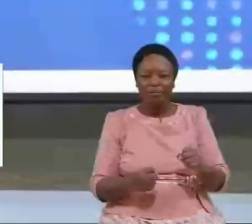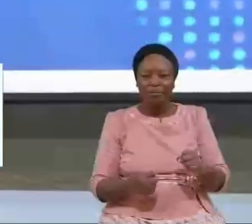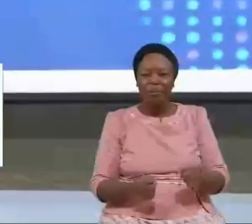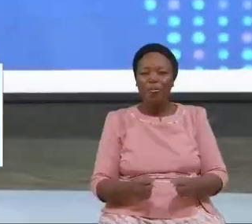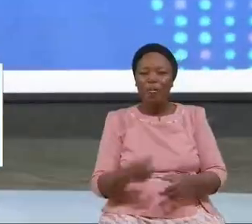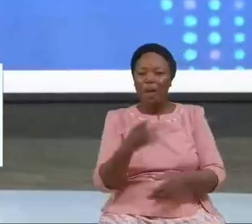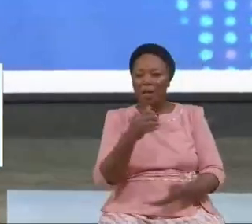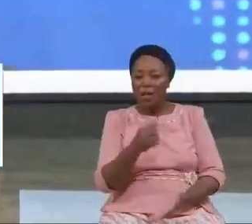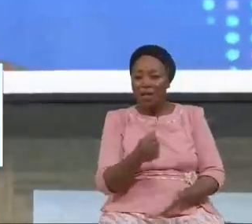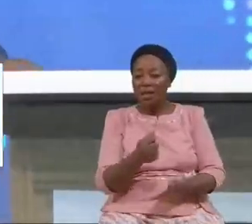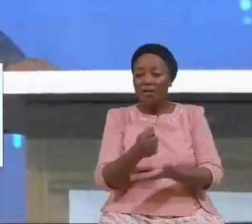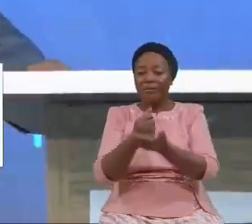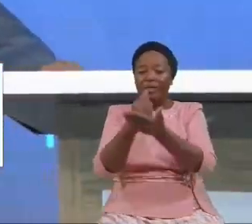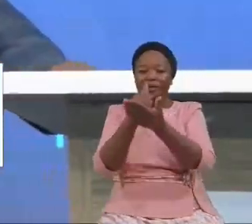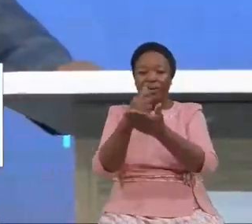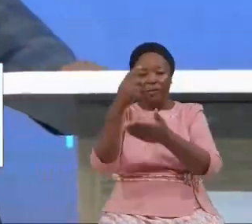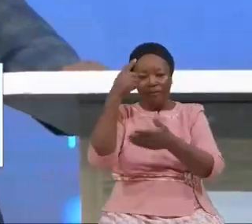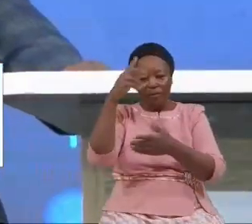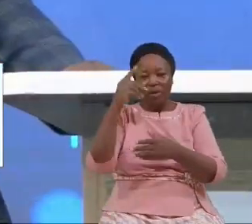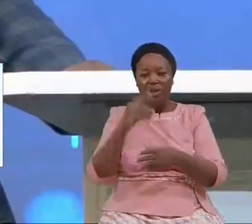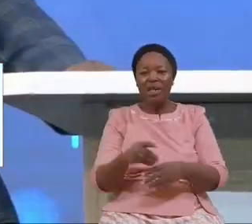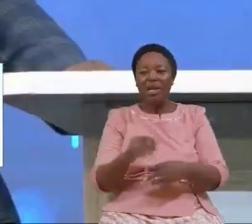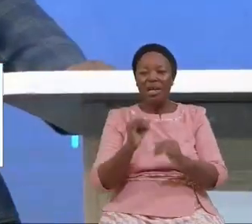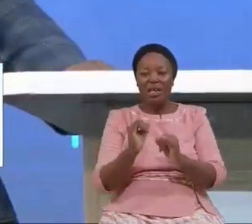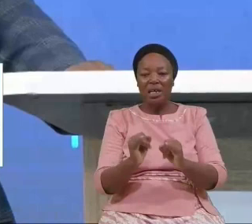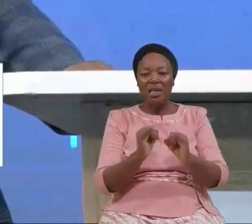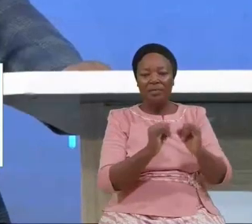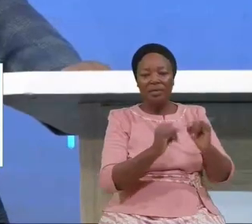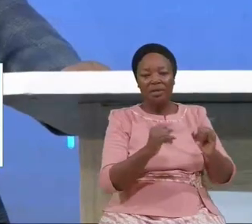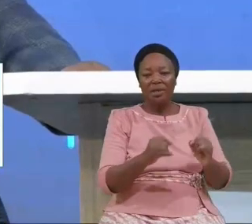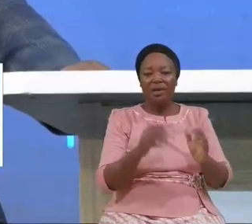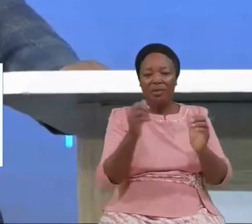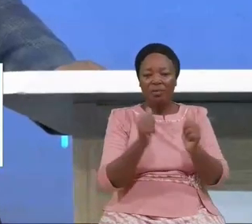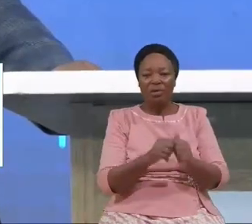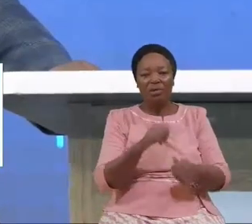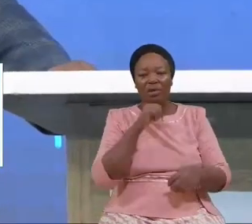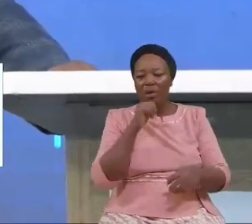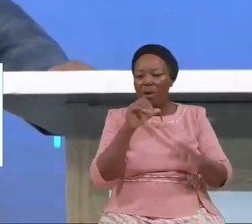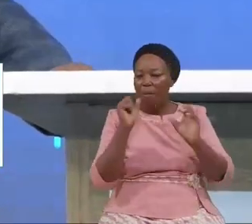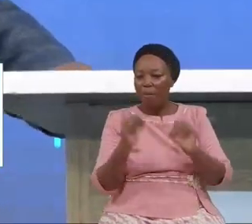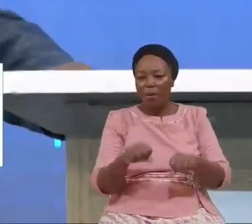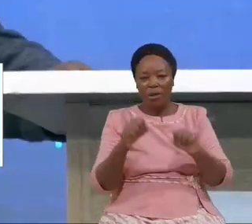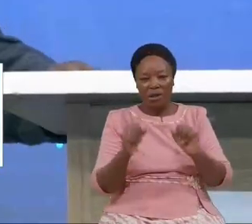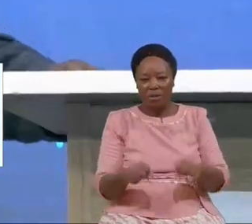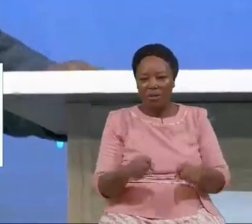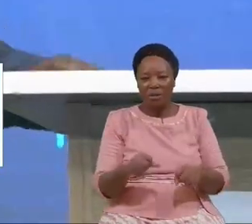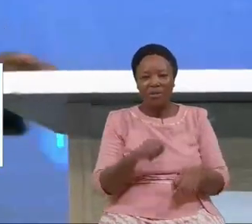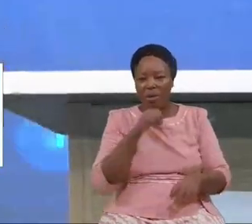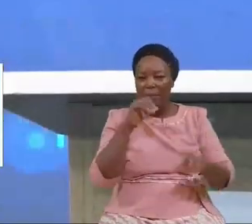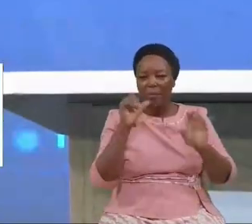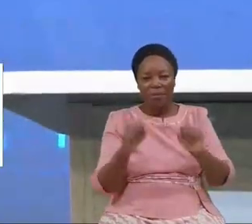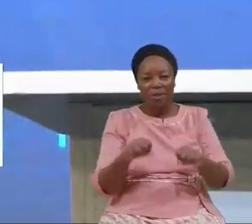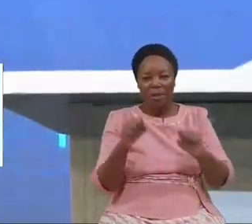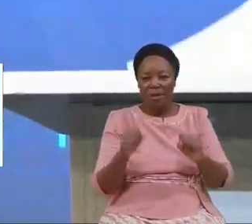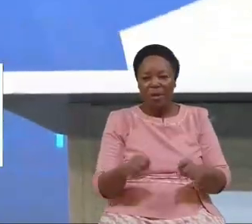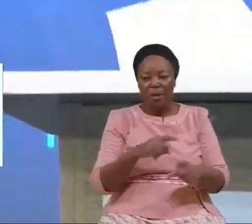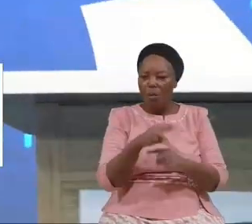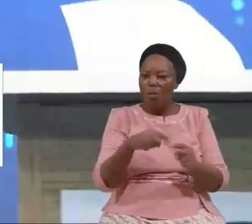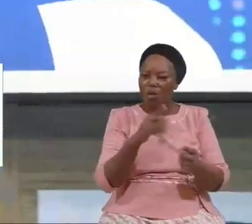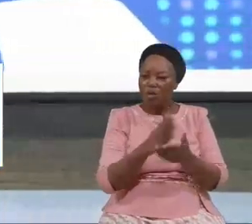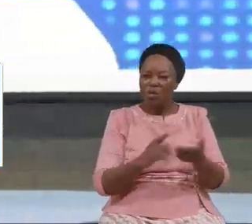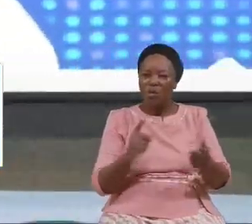les pour les individus ayant des impossibilités impossible quand